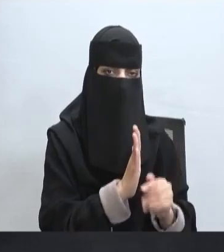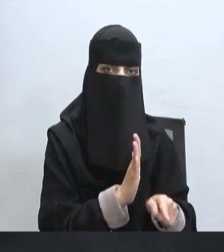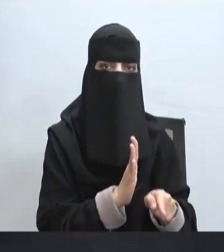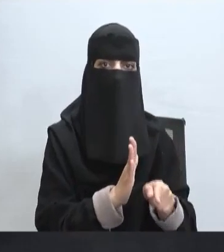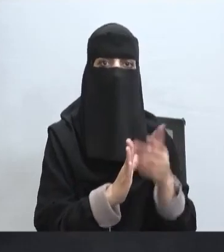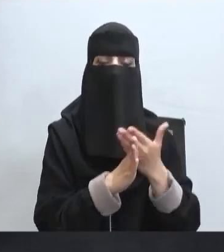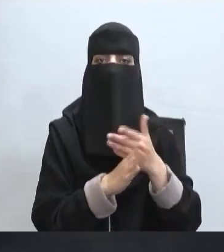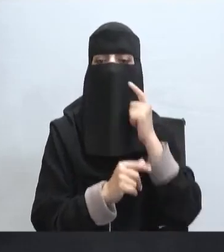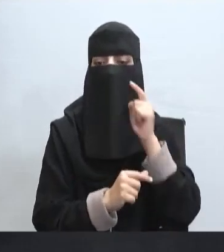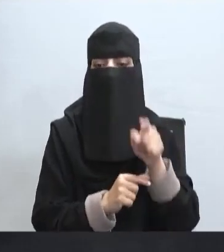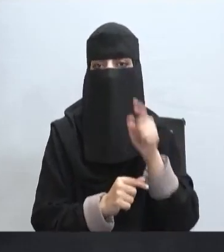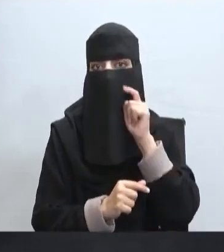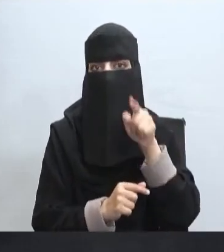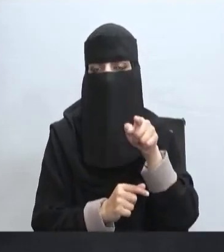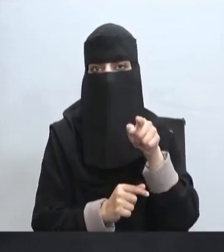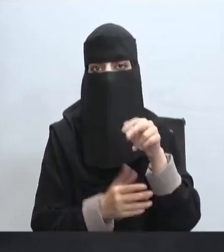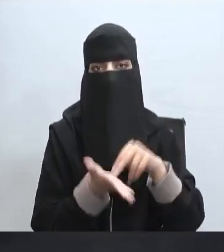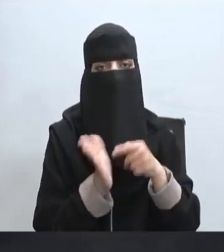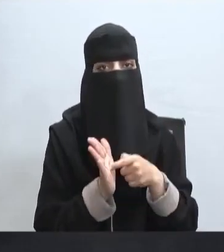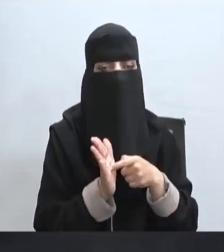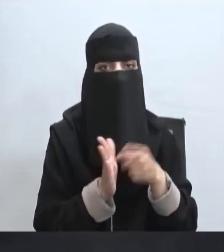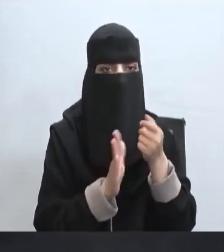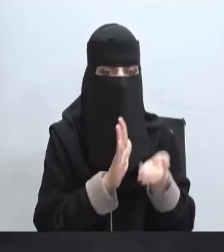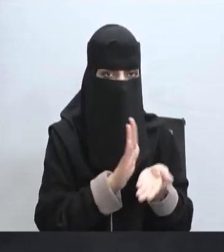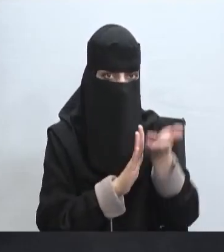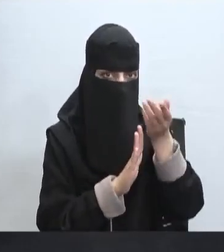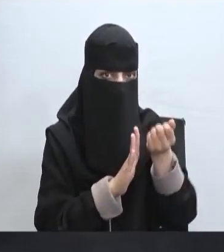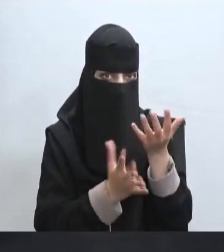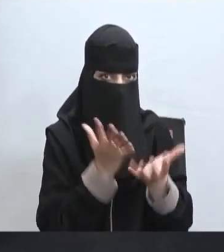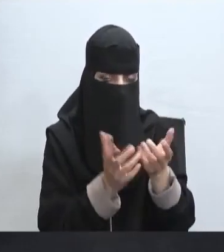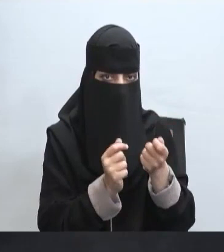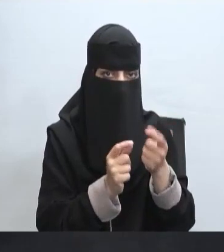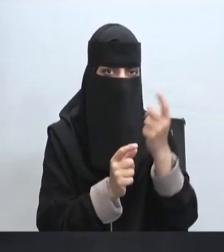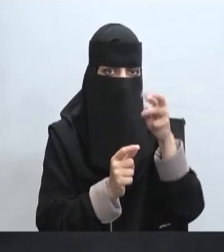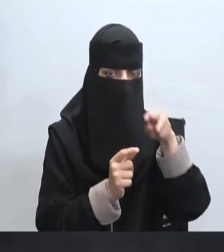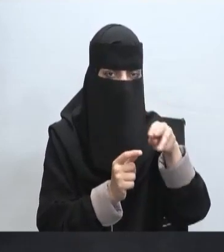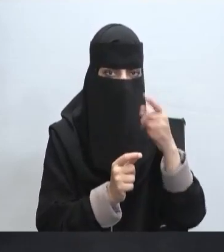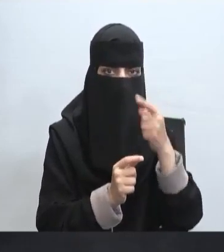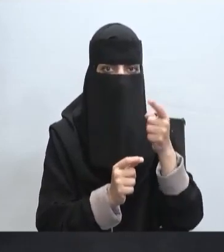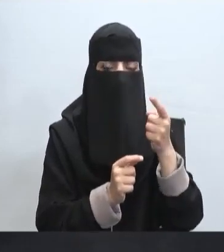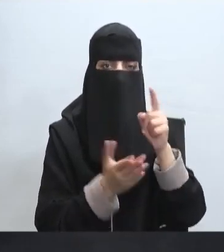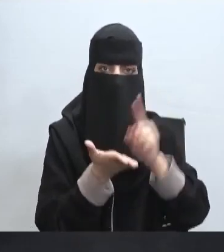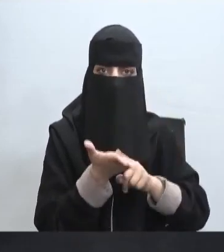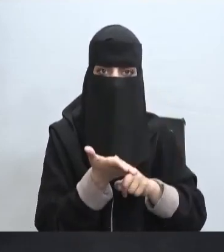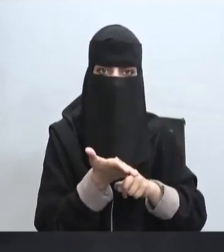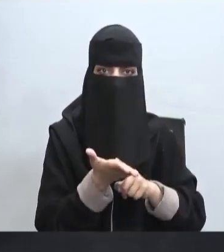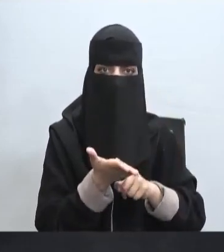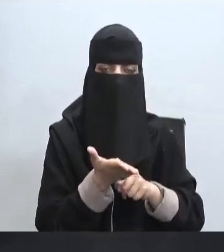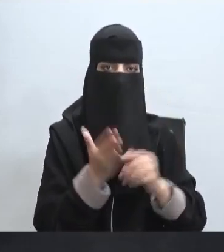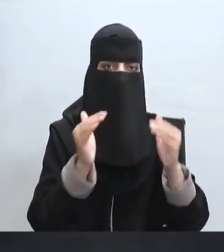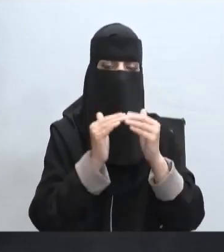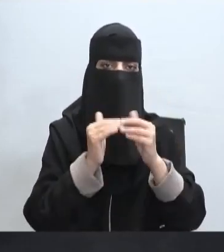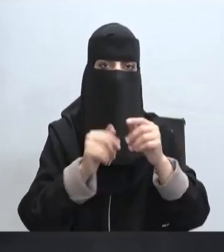ف مثلا ستقل بدل ان يكون قيمه هذا المال مثلا 1000 ريال سيكون قيمته الفعليه مقارنه